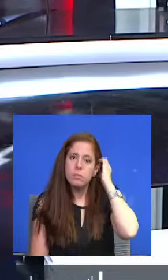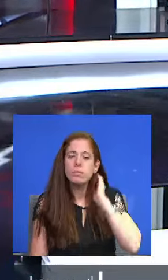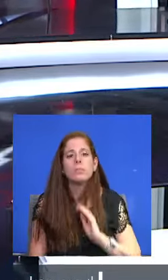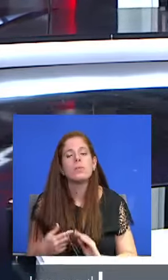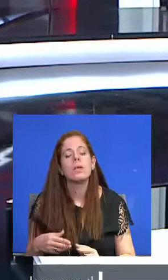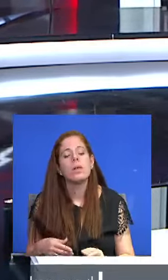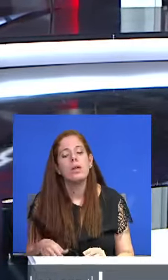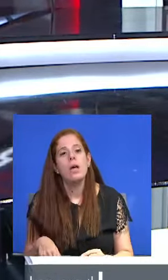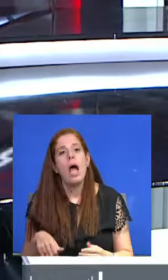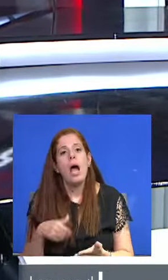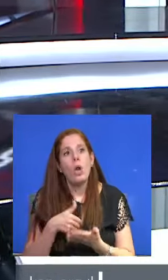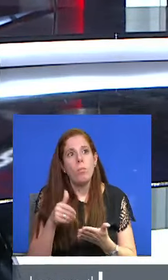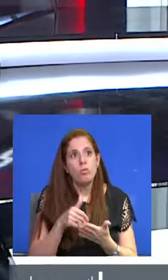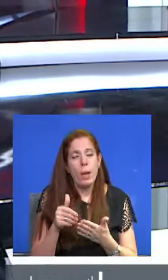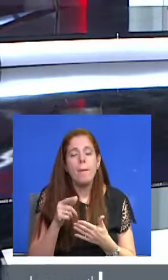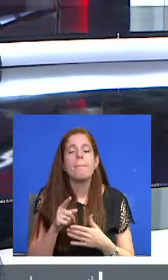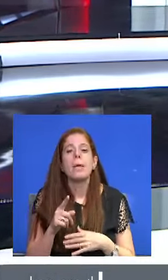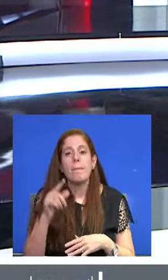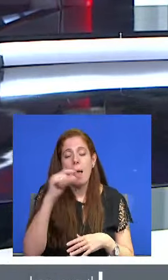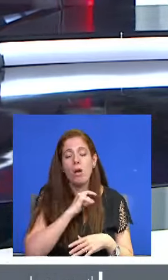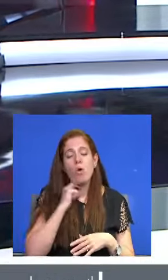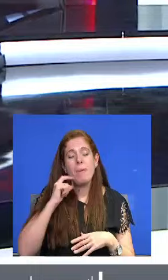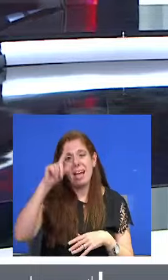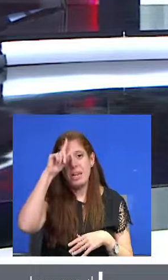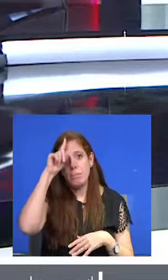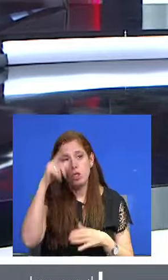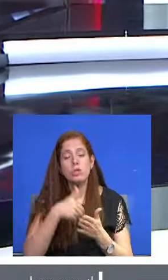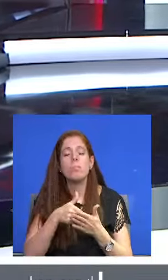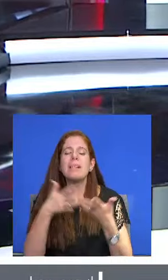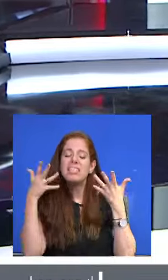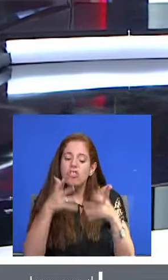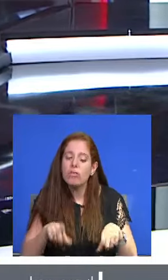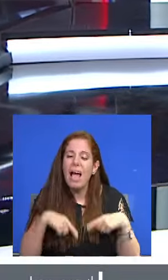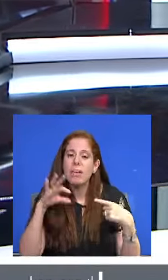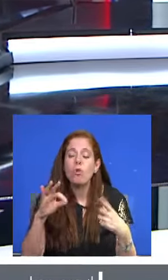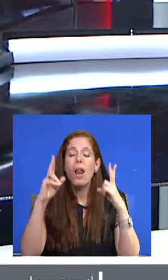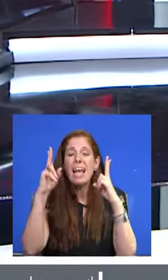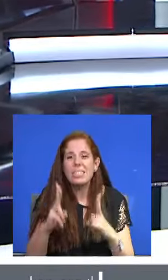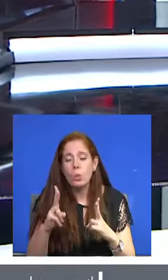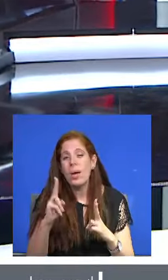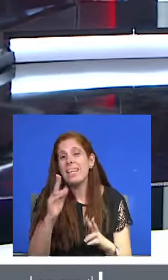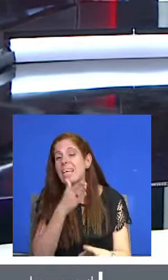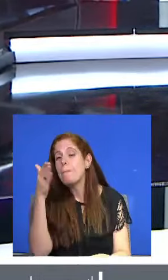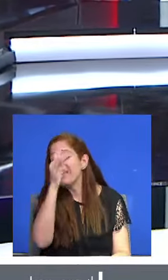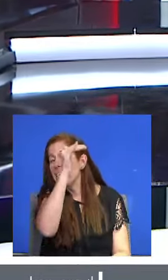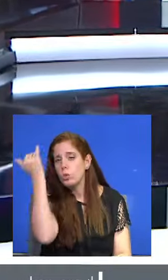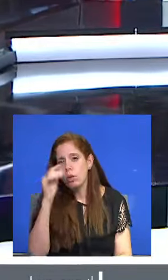אנחנו ממשיכים עם הכומר הגרמני שמקדיש את חייו לעצירת הימין הקיצוני בגרמניה שהולך ומזנק, והוא מתחיל מהבסיס,